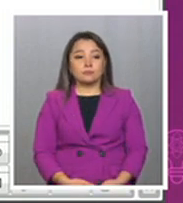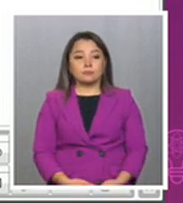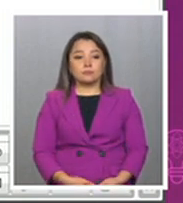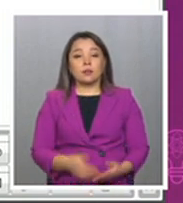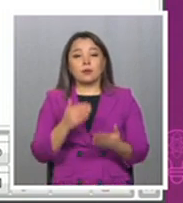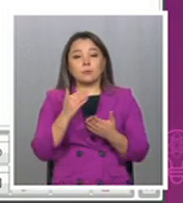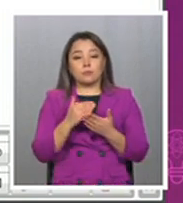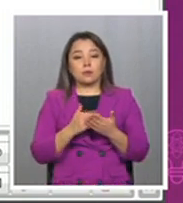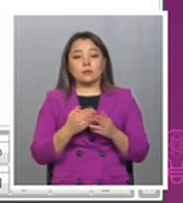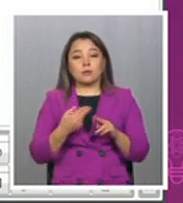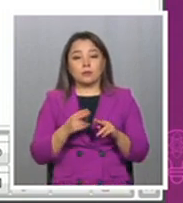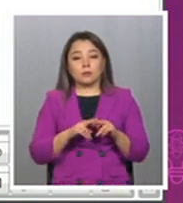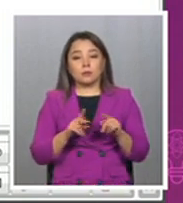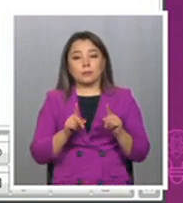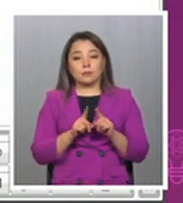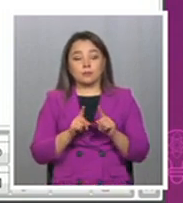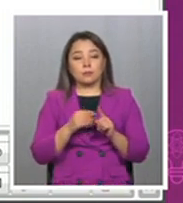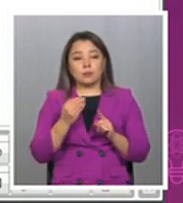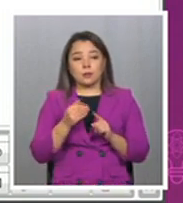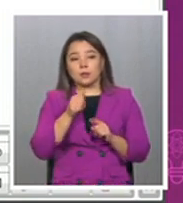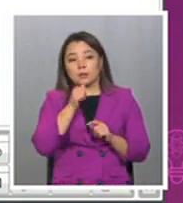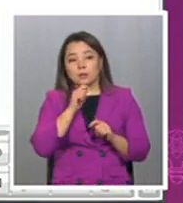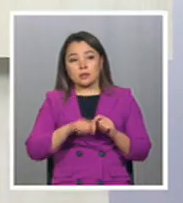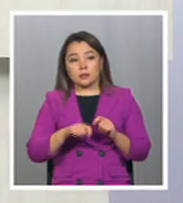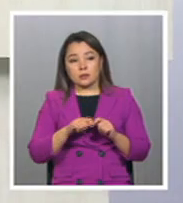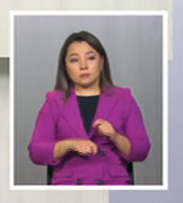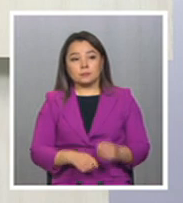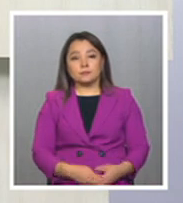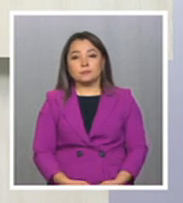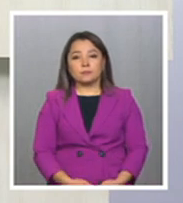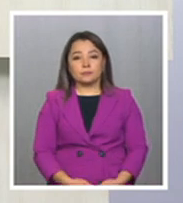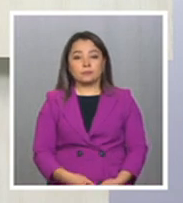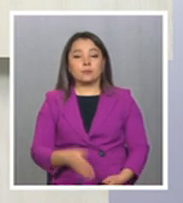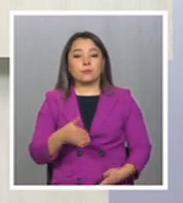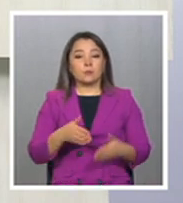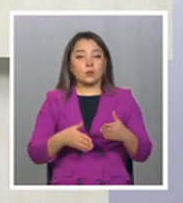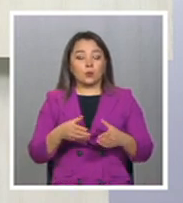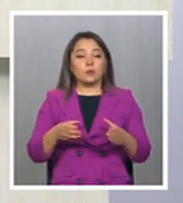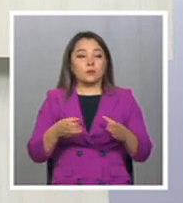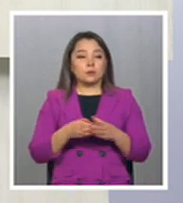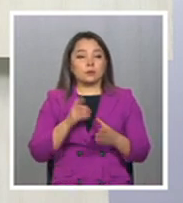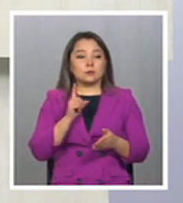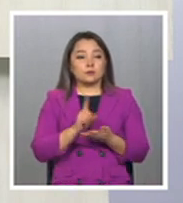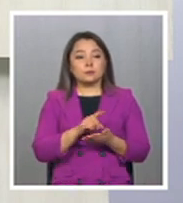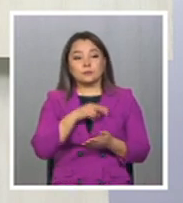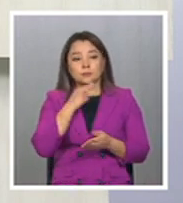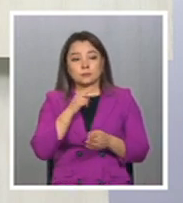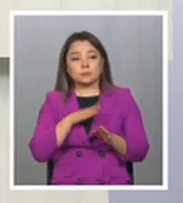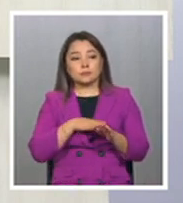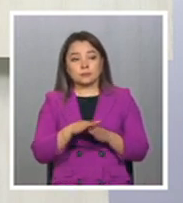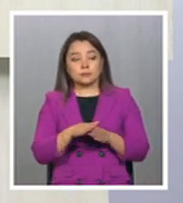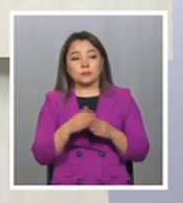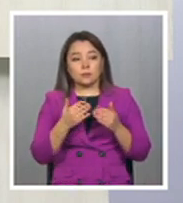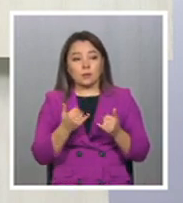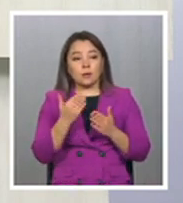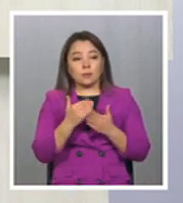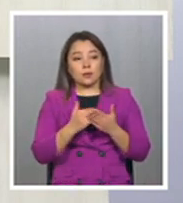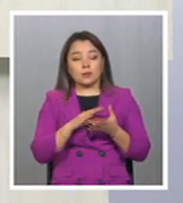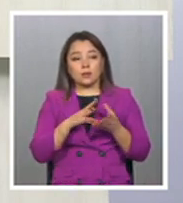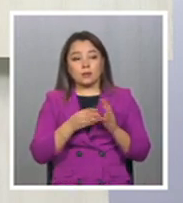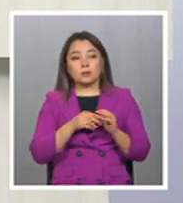бағдарламаны тестілеп көрейік. Роботқа жүктелген бағдарламаны іске қосып, біз бағдарламаның